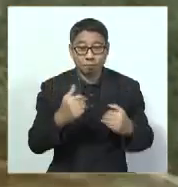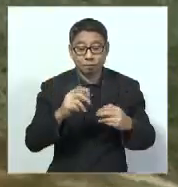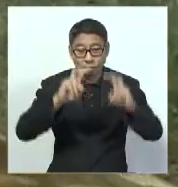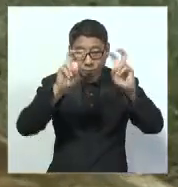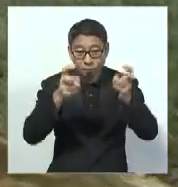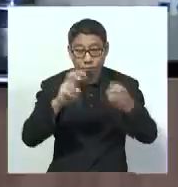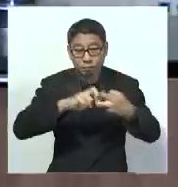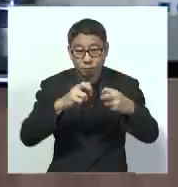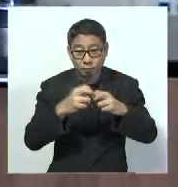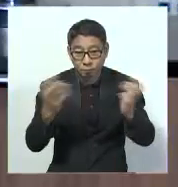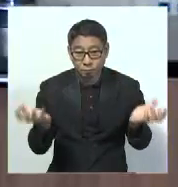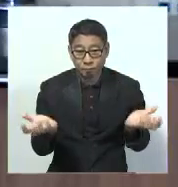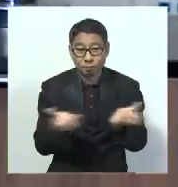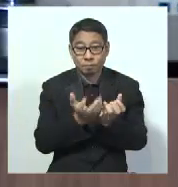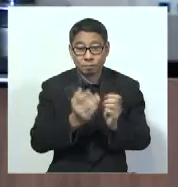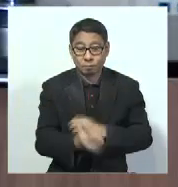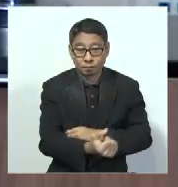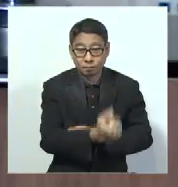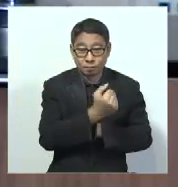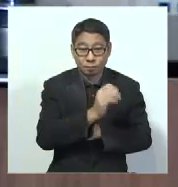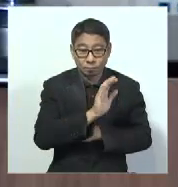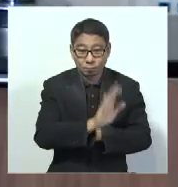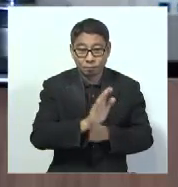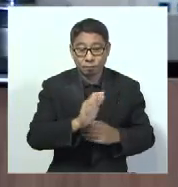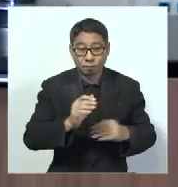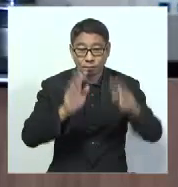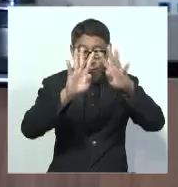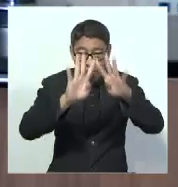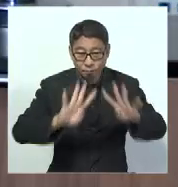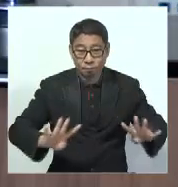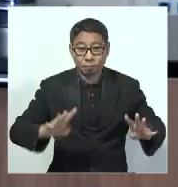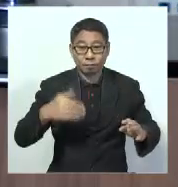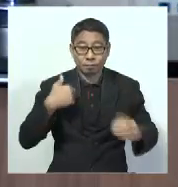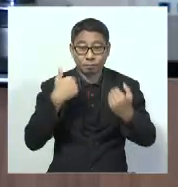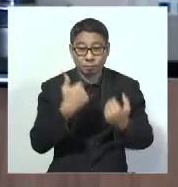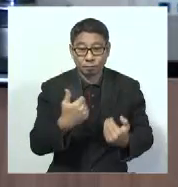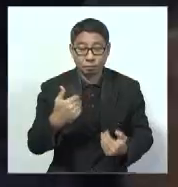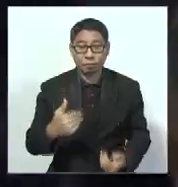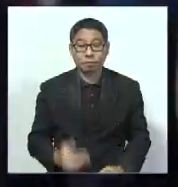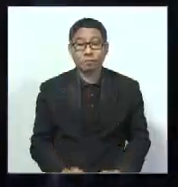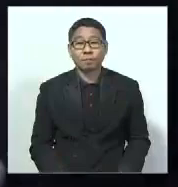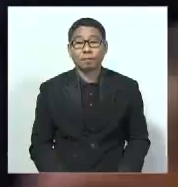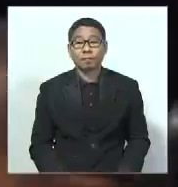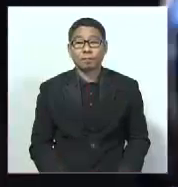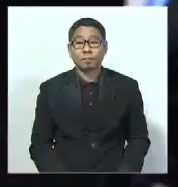ด็นที่มีผลกระทบต่อเสถียรภาพความมั่นคงภายในเอเชียแปซิฟิกแล้วก็ภายในเอเชียตะวันออกเฉียงใต้